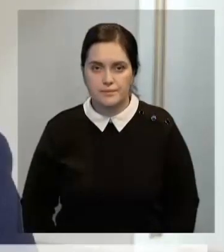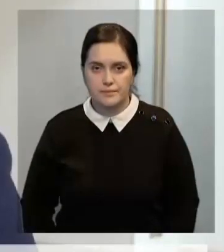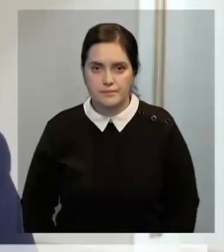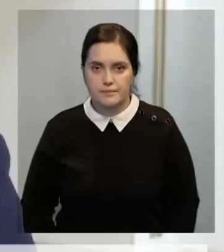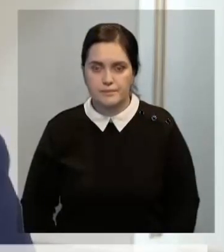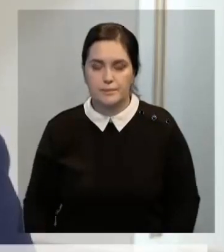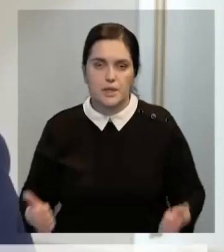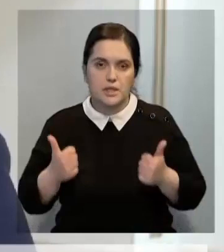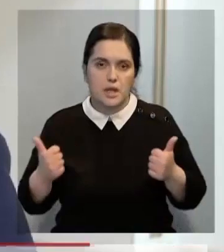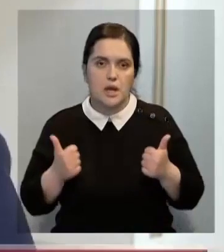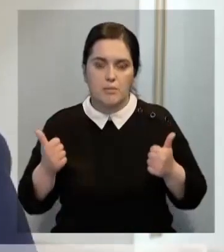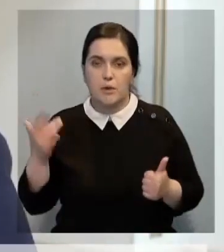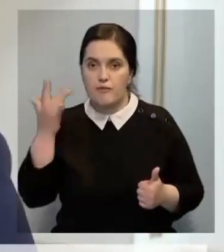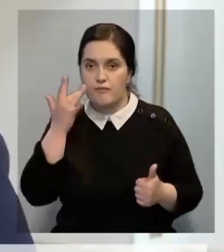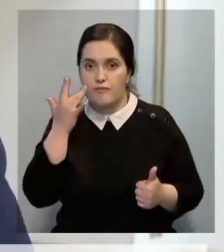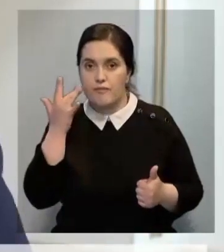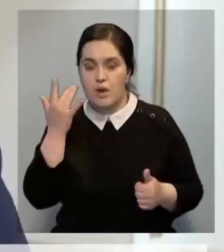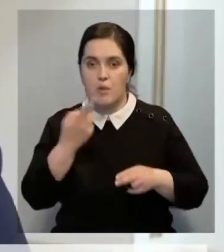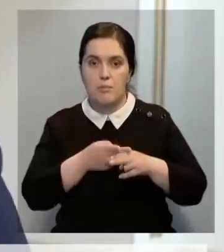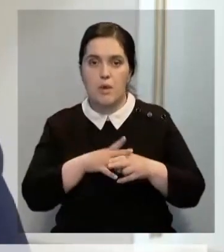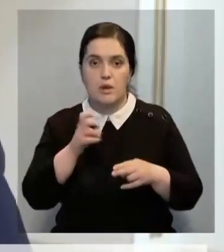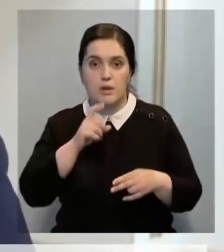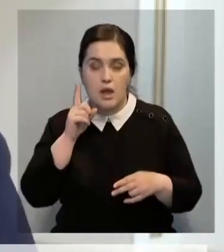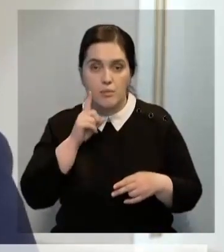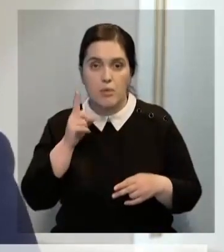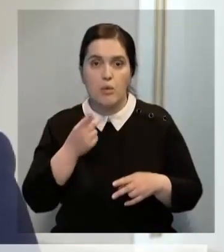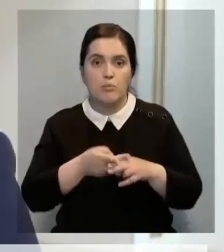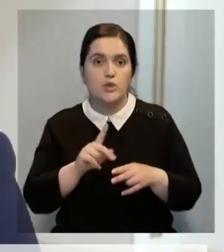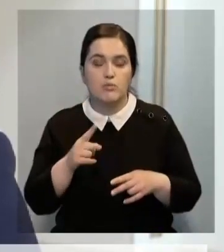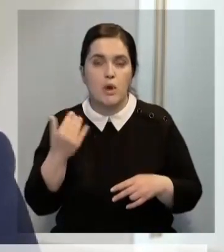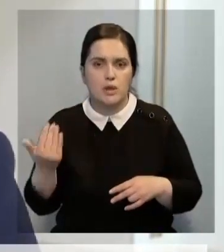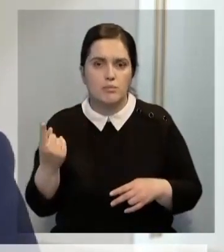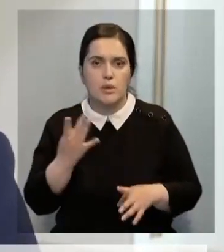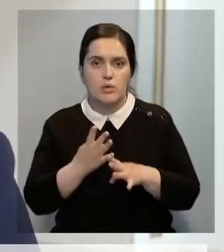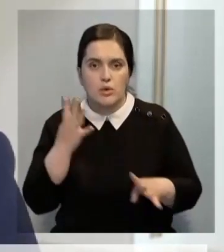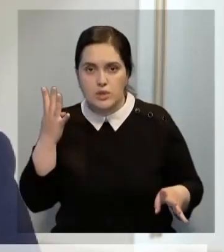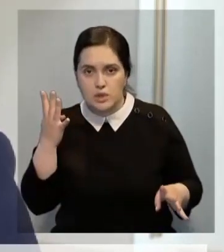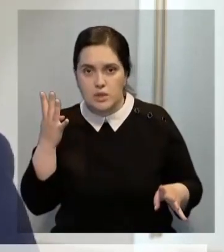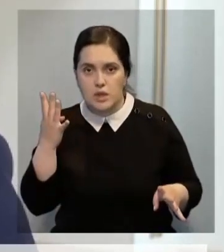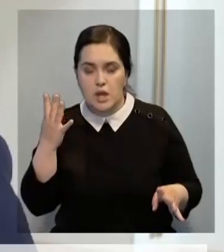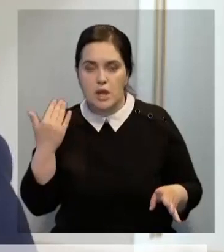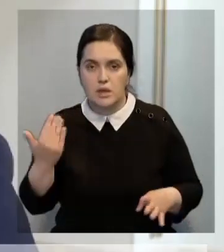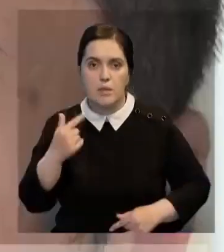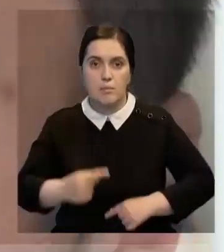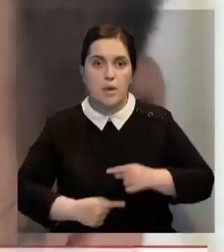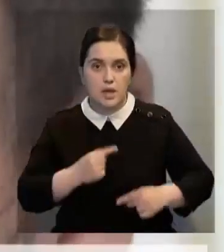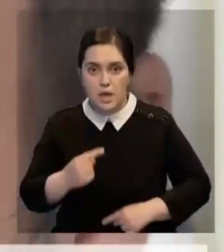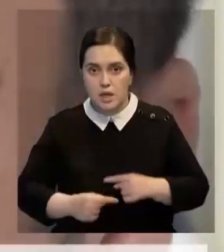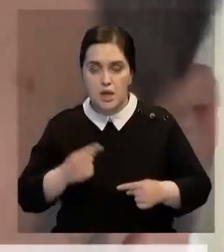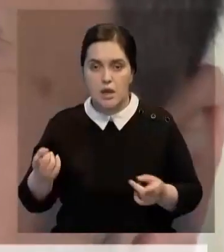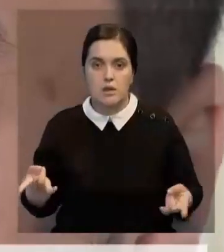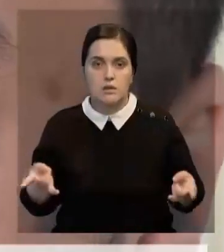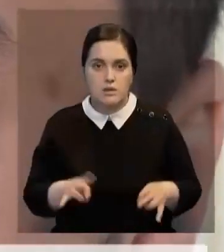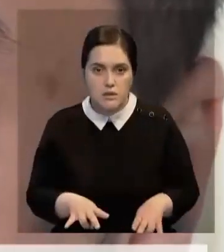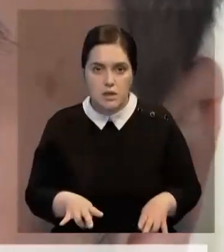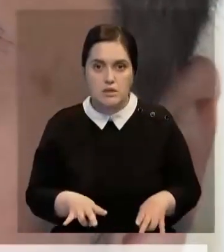Мы стараемся всегда акцент делать упор на молодежь, потому что они в первую очередь, это их поколение, они останутся с